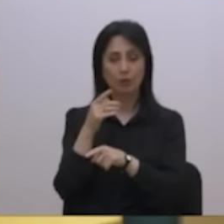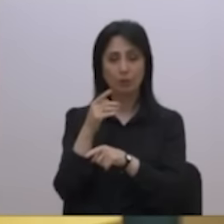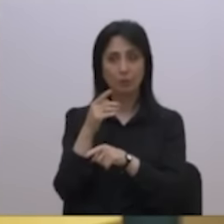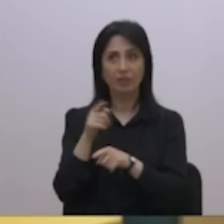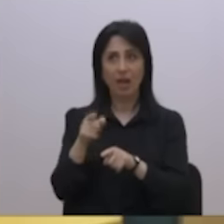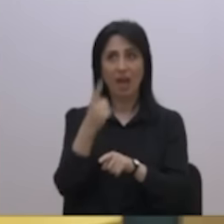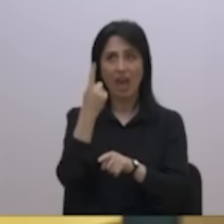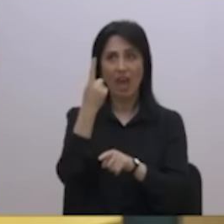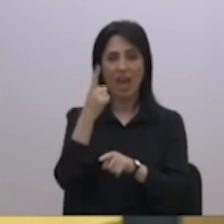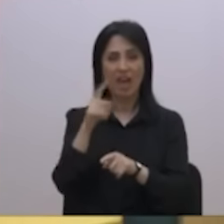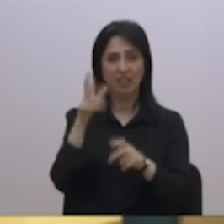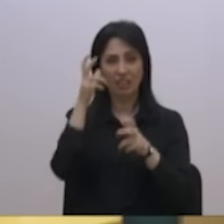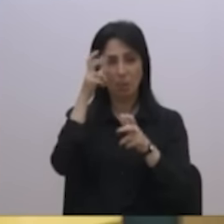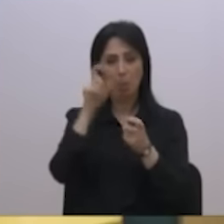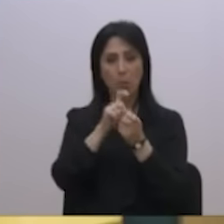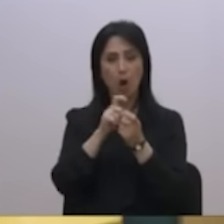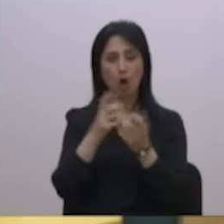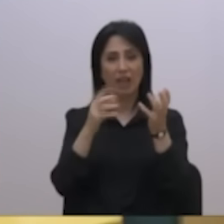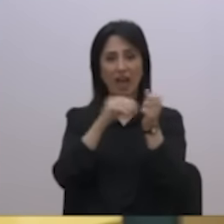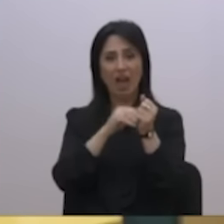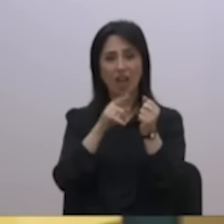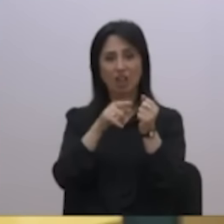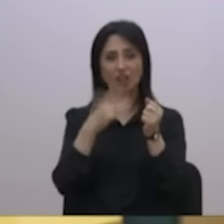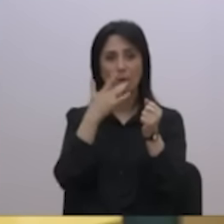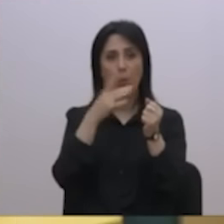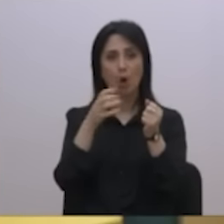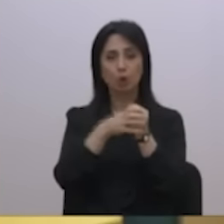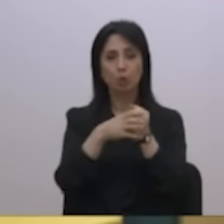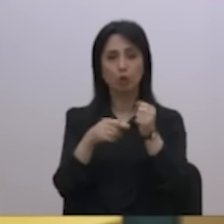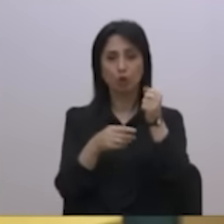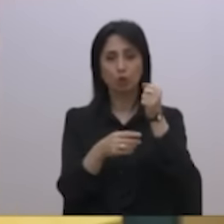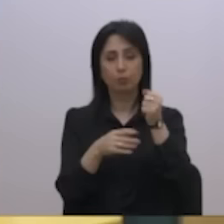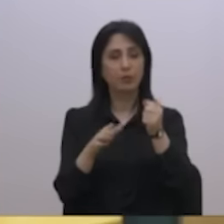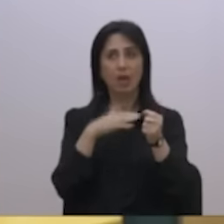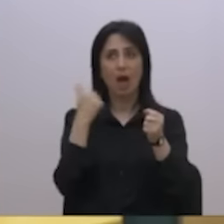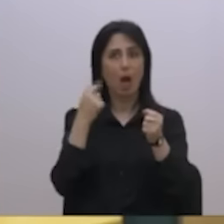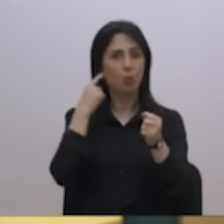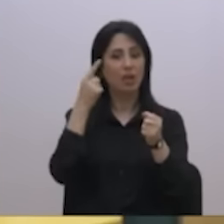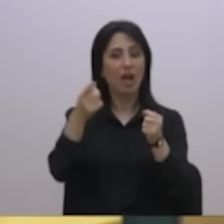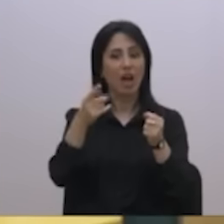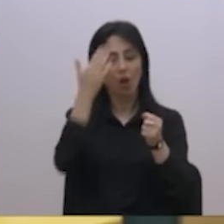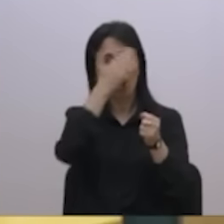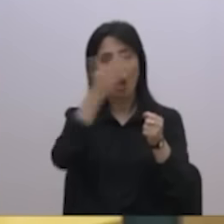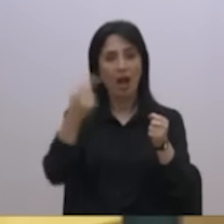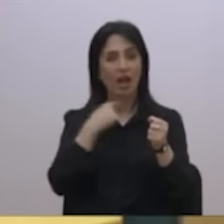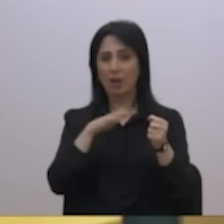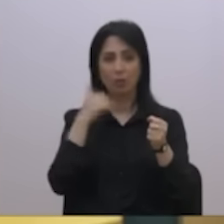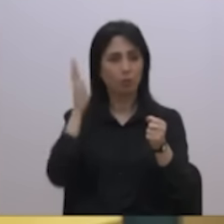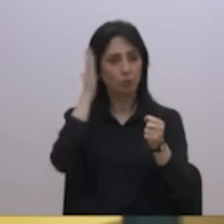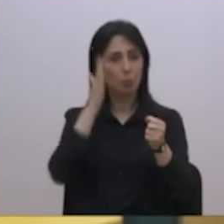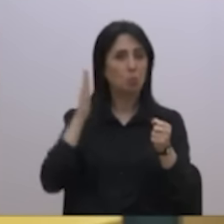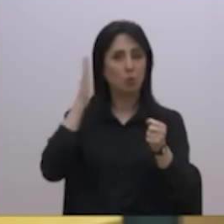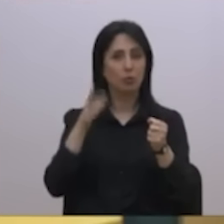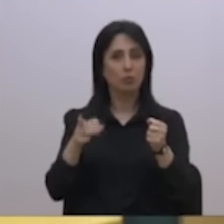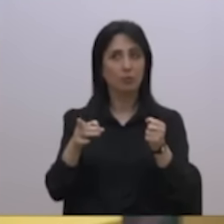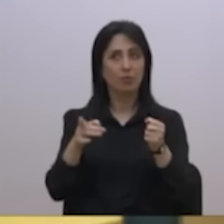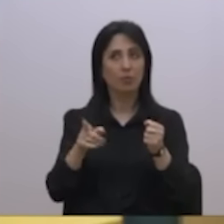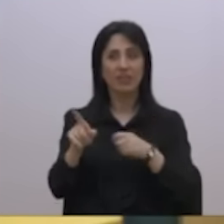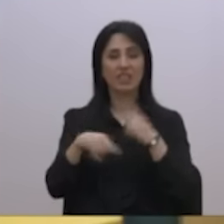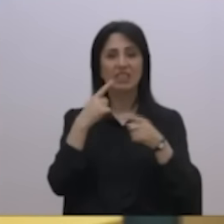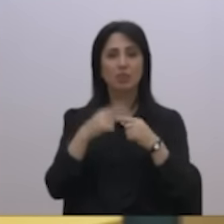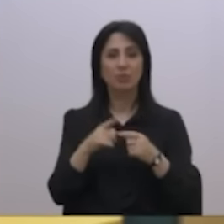ამ ერთი ბოროტი ადამიანის ხელში არსებულ პოლიტიკურ ჯგუფს არ უნდა რომ გაიგონოს ქართველი ხალხის ხმა. ისინი